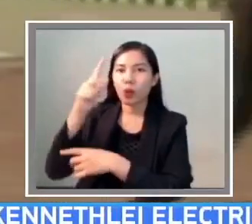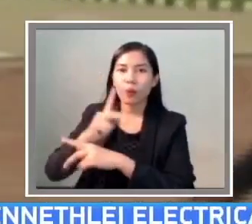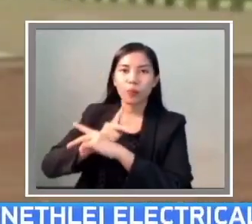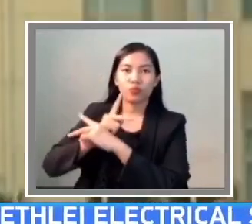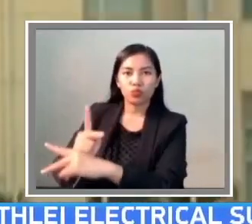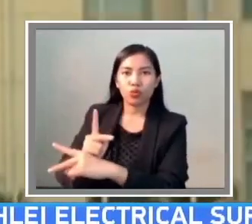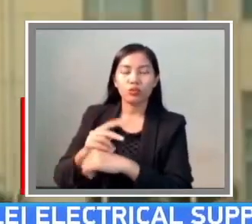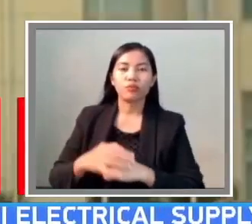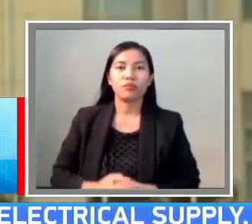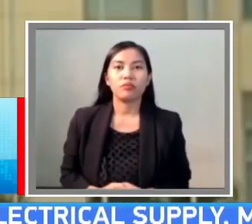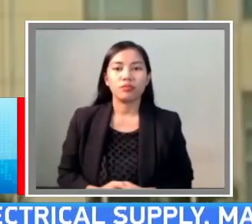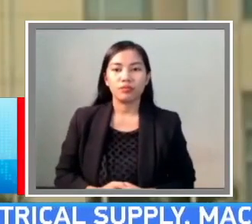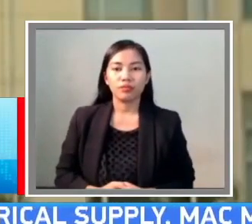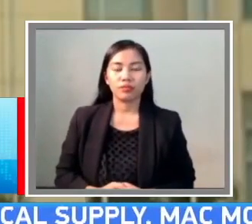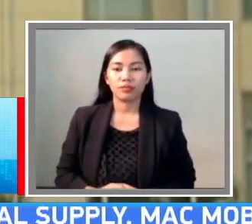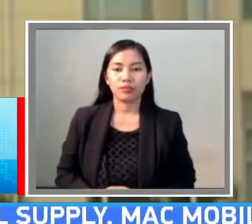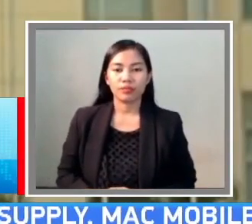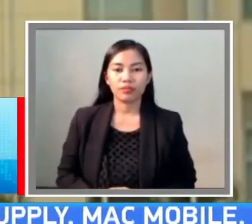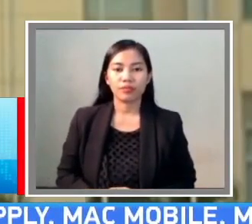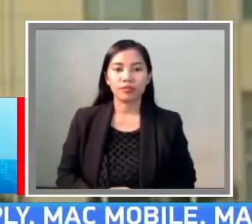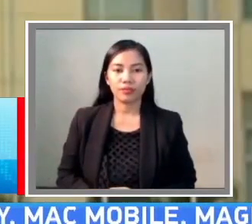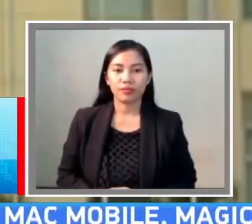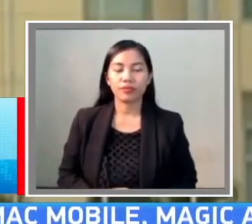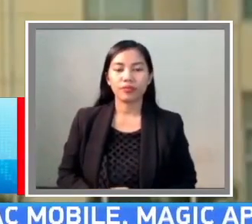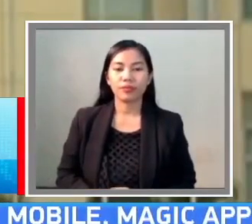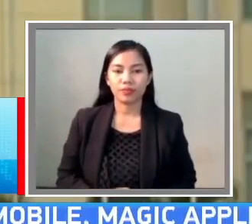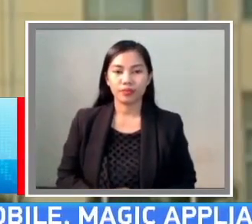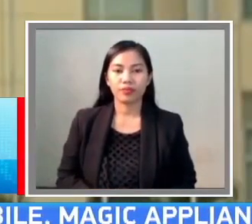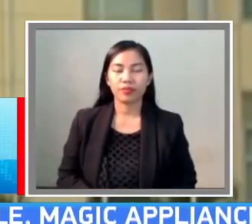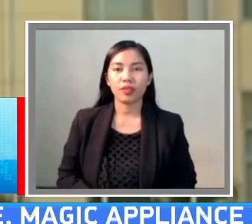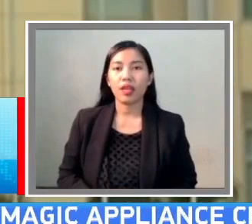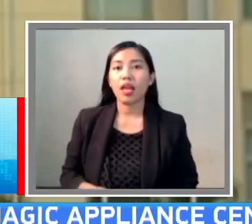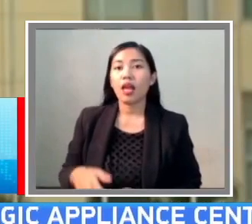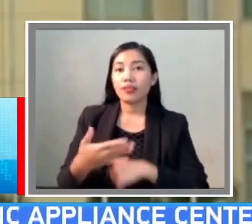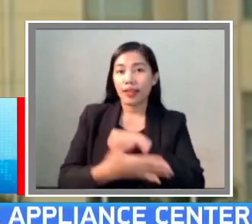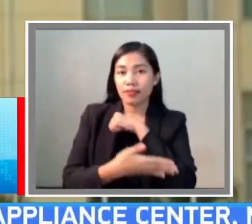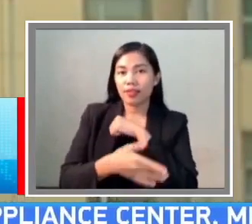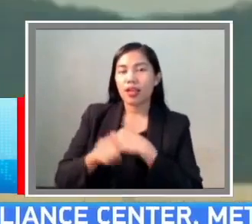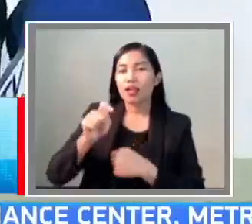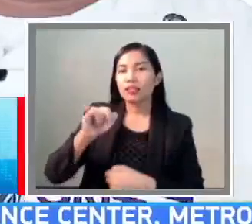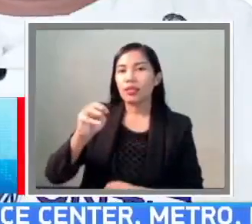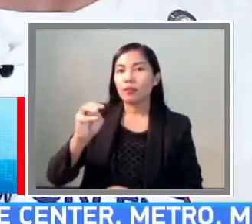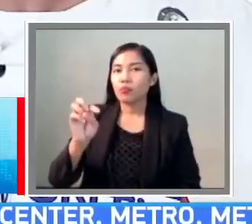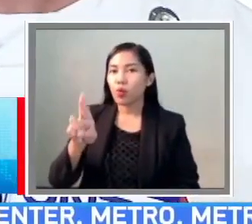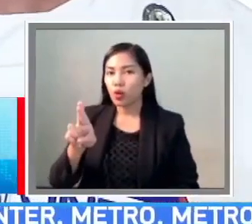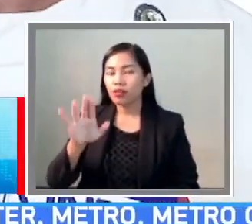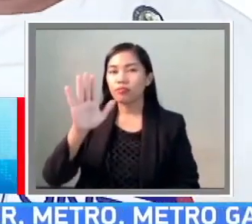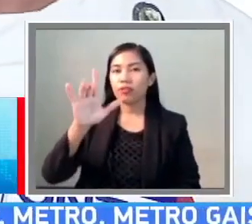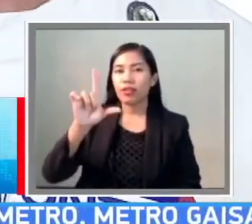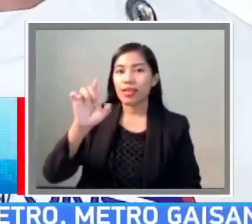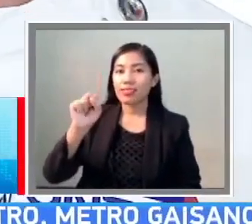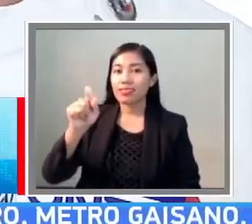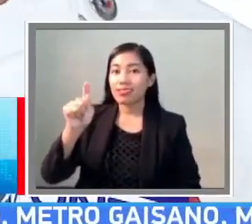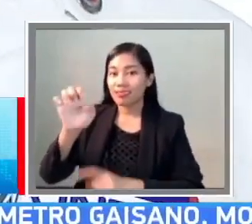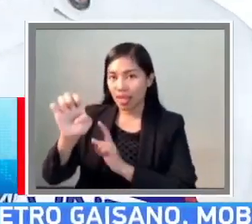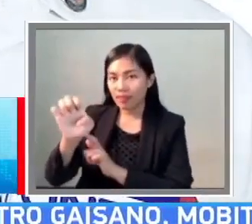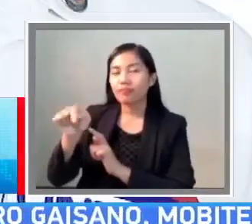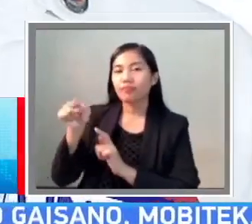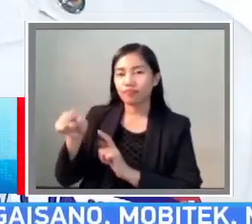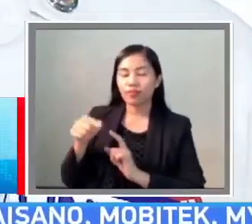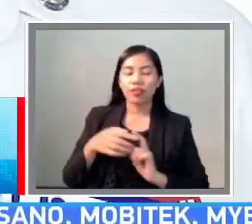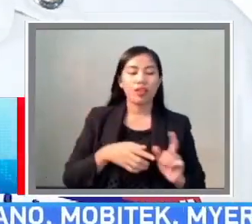Kasunod ng pagbasura ng Ministry of Interior ng Timor-Leste sa hiling na political asylum doon nang sinuspinding si Congressman Arnie